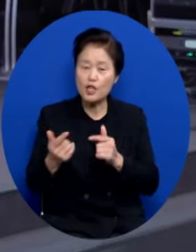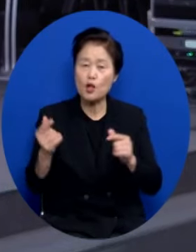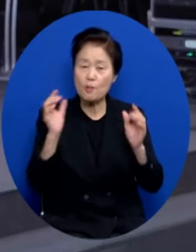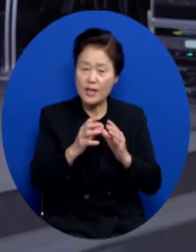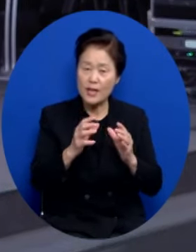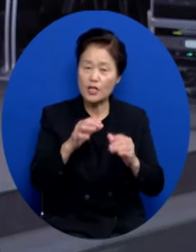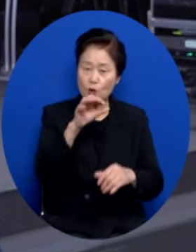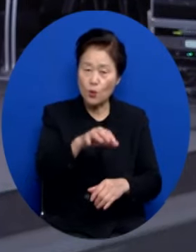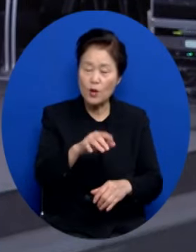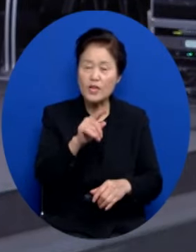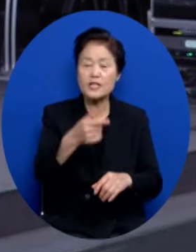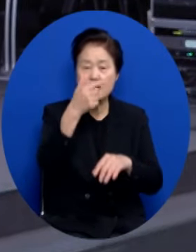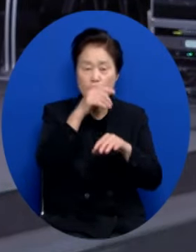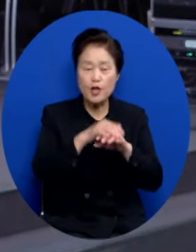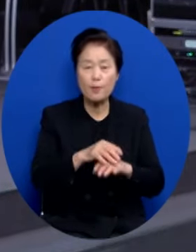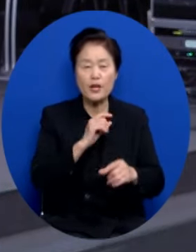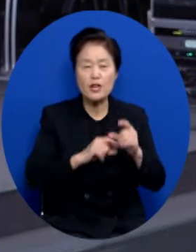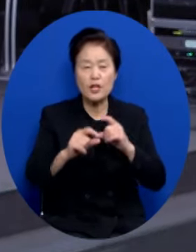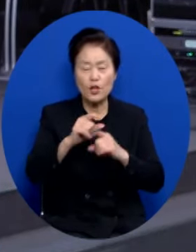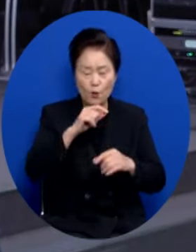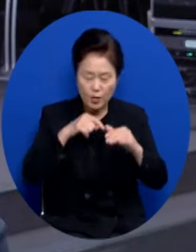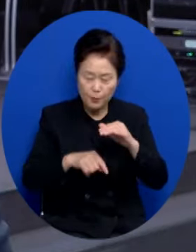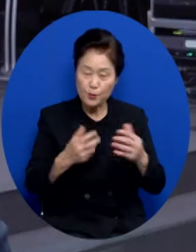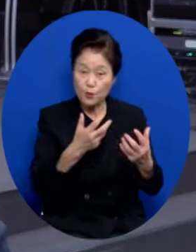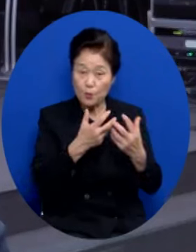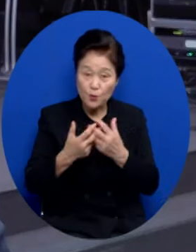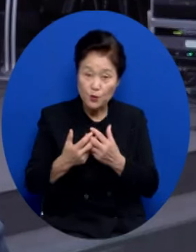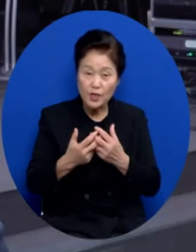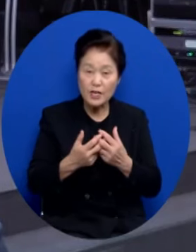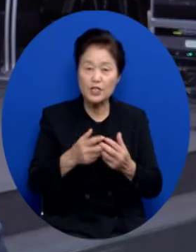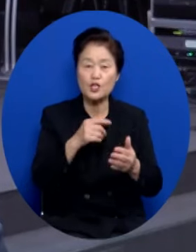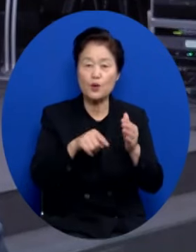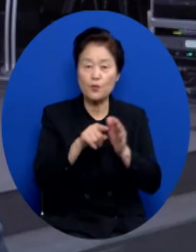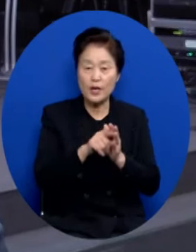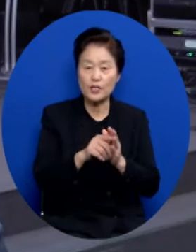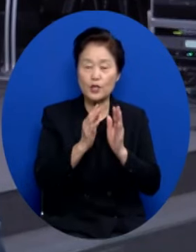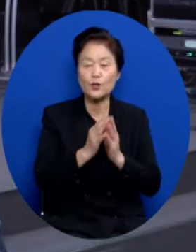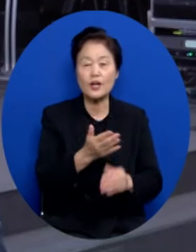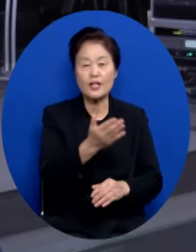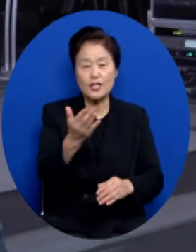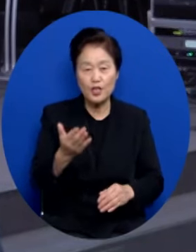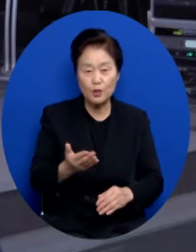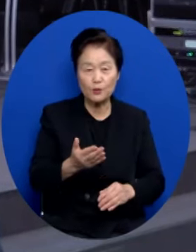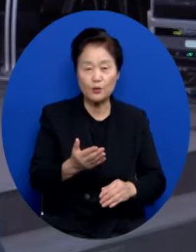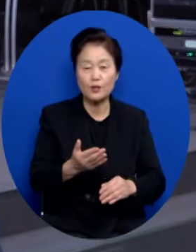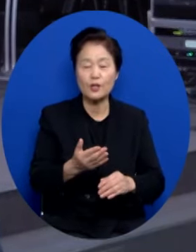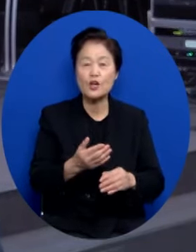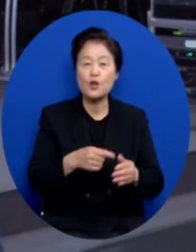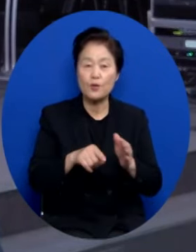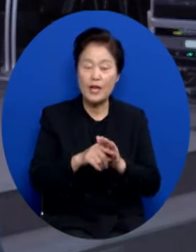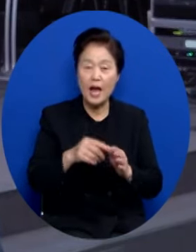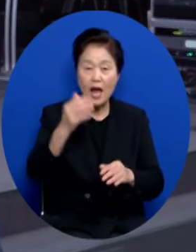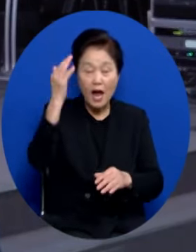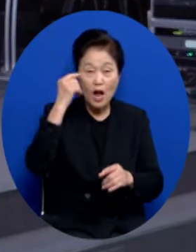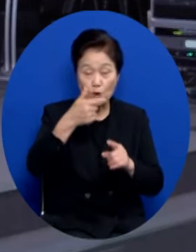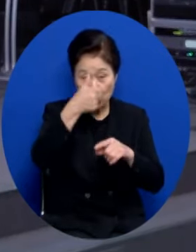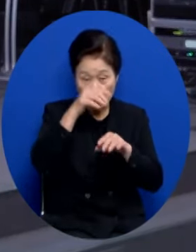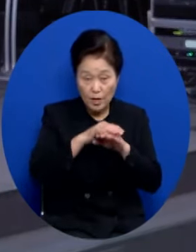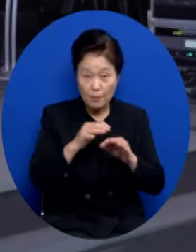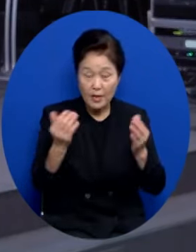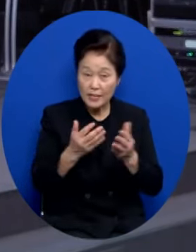풍성해지고 결국 한국교회를 섬기는 성도들에게 은혜를 전달하는 역할을 감당할 것 같습니다. 그런 의미에서 우리 한국교회 예배 사역자들을